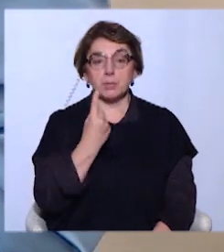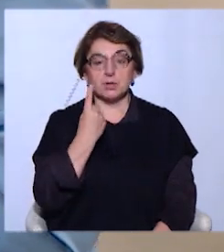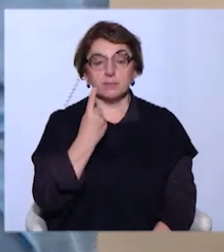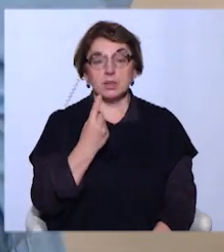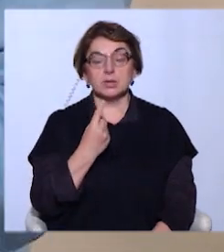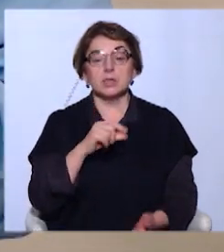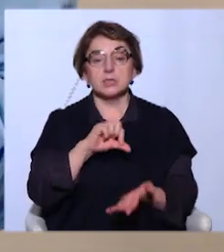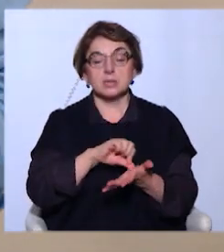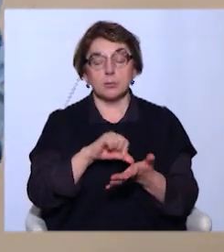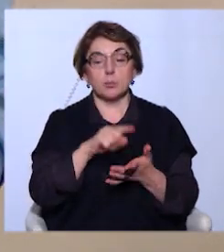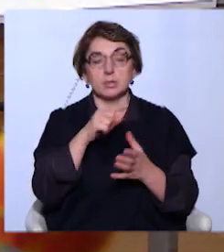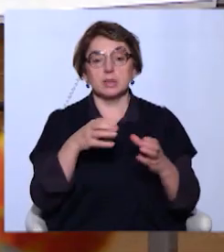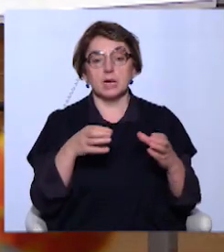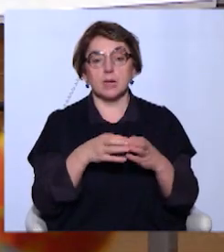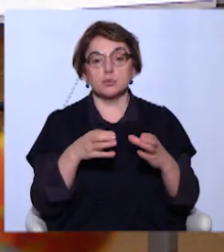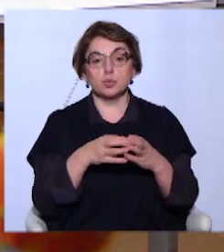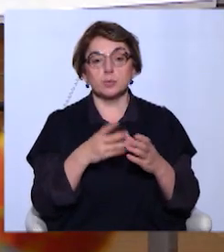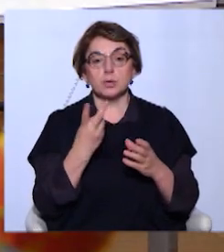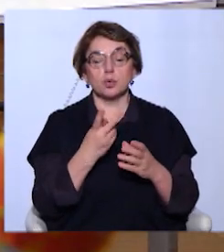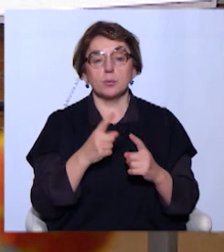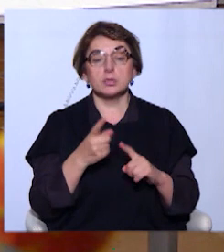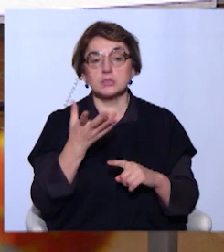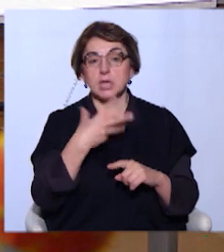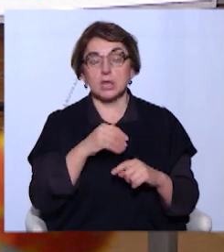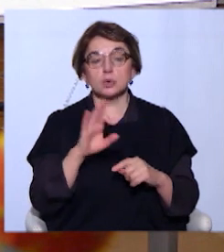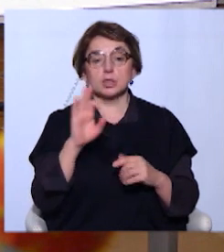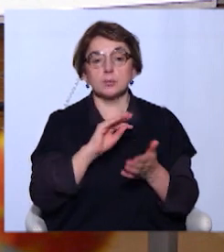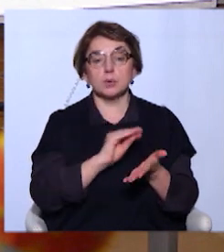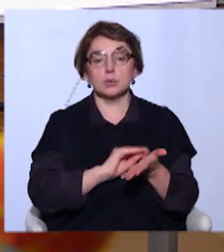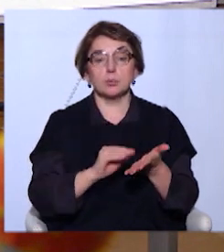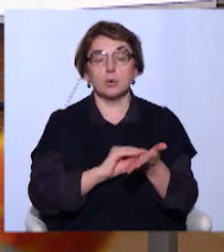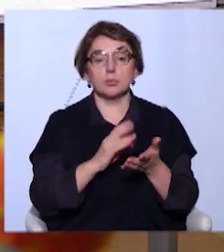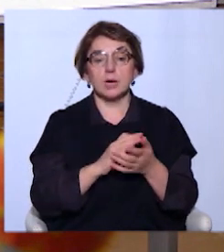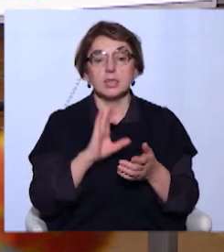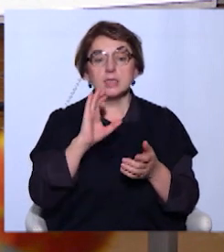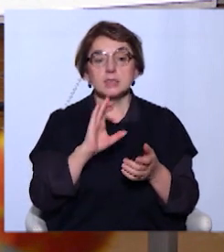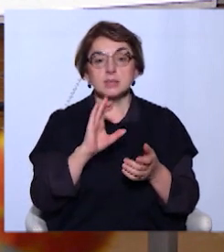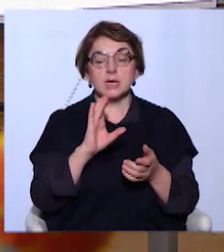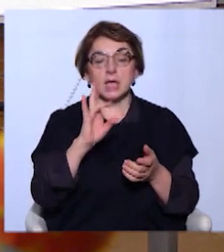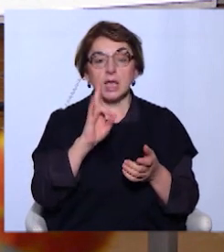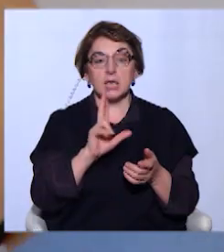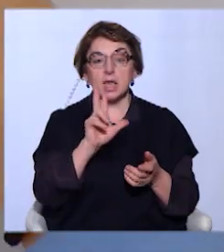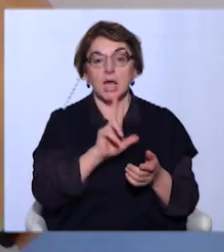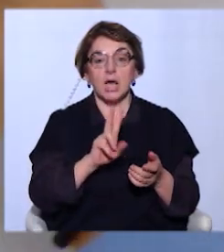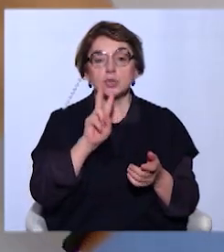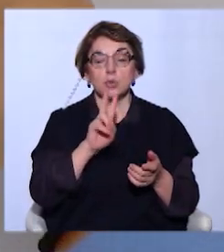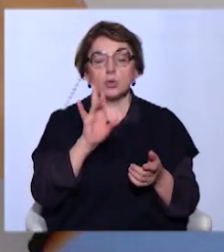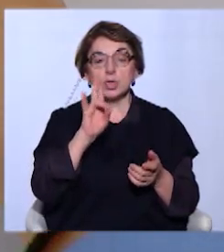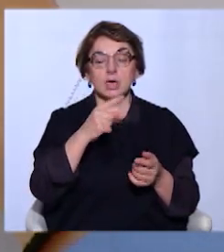ბენზოლი, ეს არის პირველი წარმომადგენელი ამ კლასისა, რომლის ზოგადი ფორმულა არის